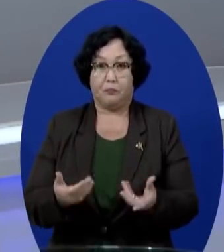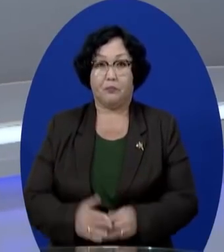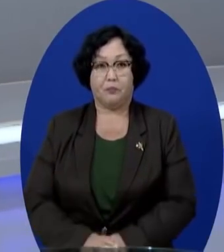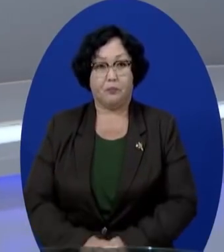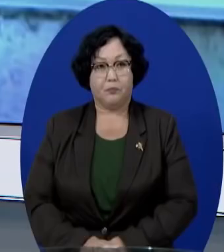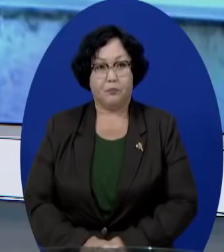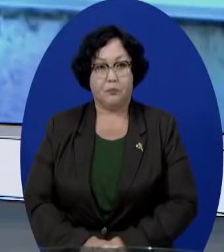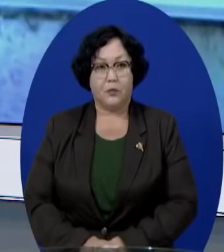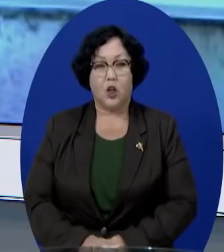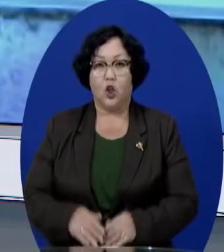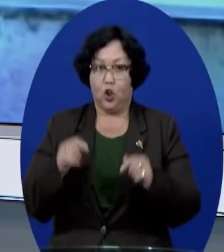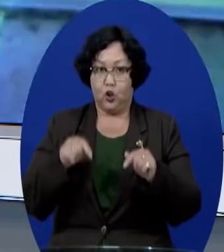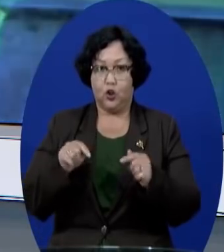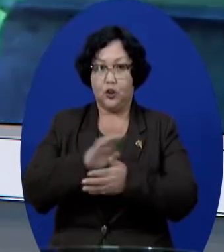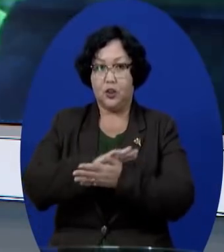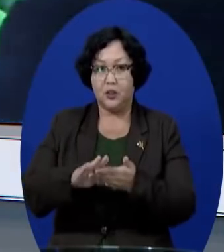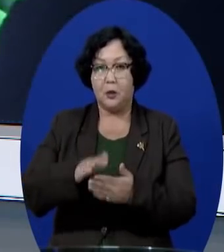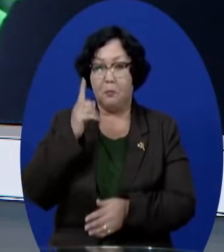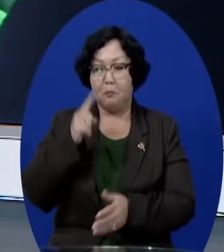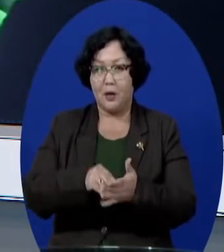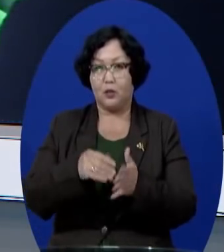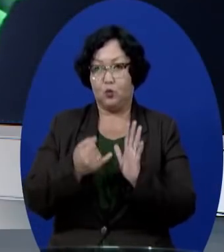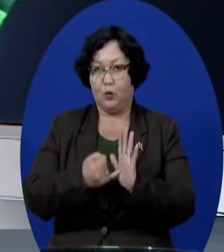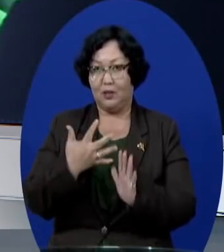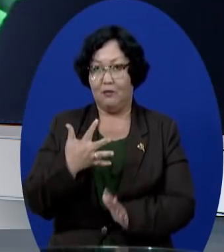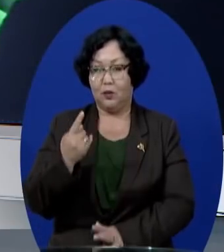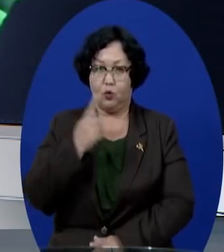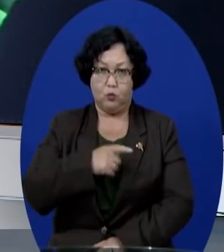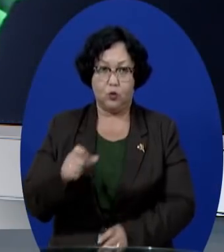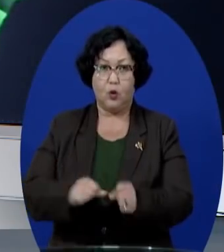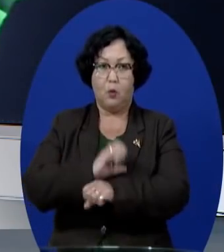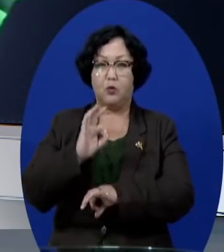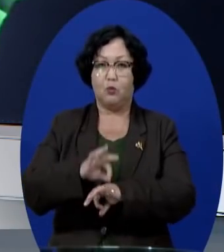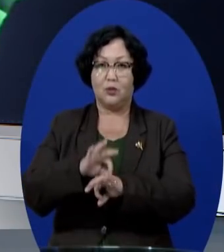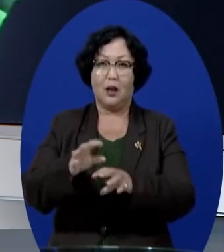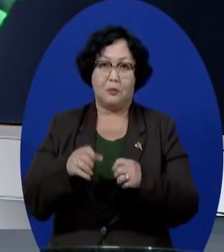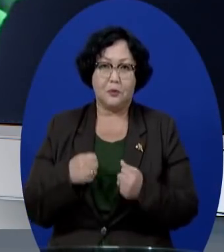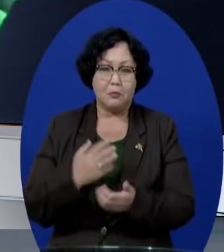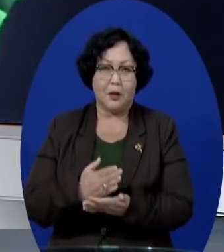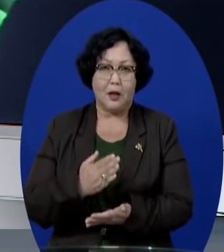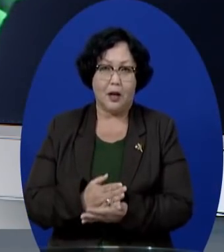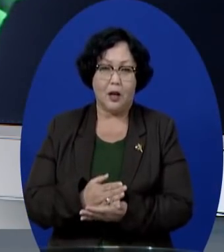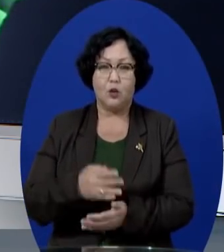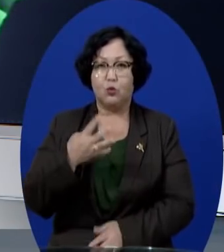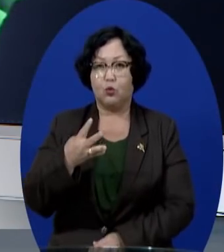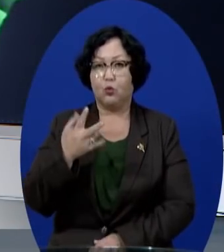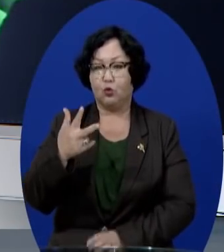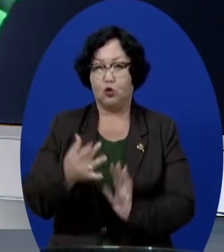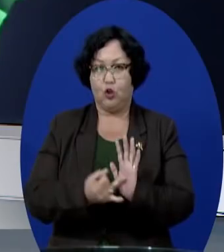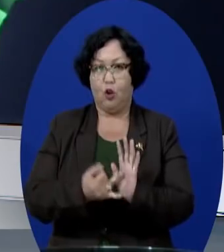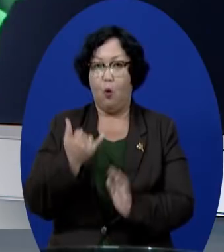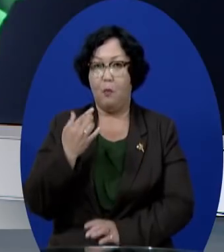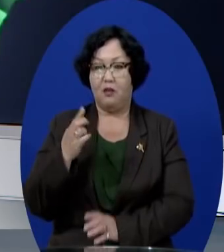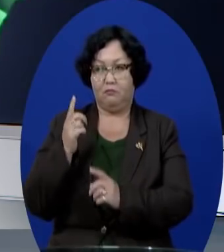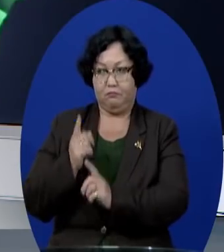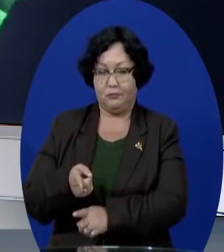үзээрэй. За өнөөдөр шинээр 1651 хүн COVID-19-ийн вирусээр өвчилсэн байна. За үүний 437 нь Улаанбаатар хотод,